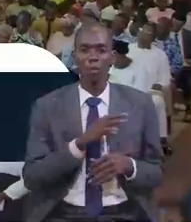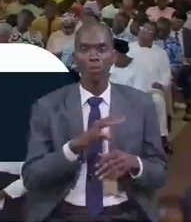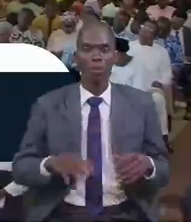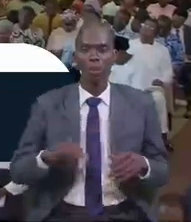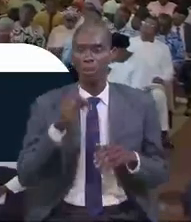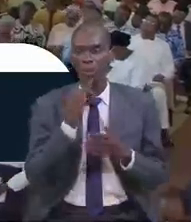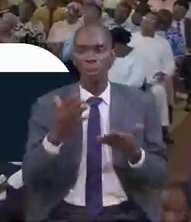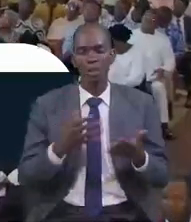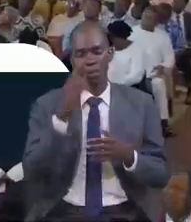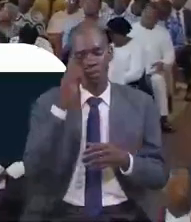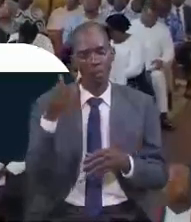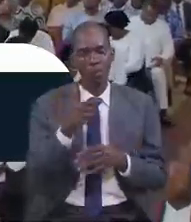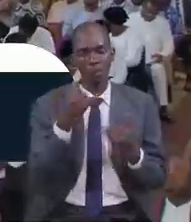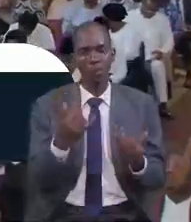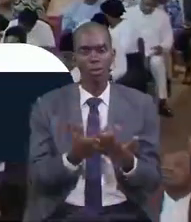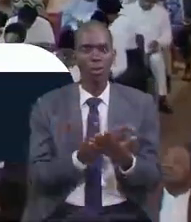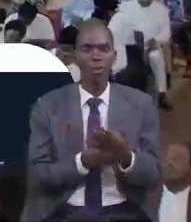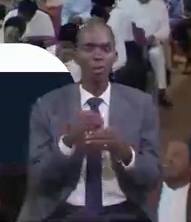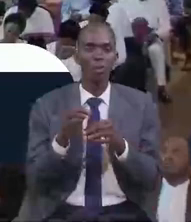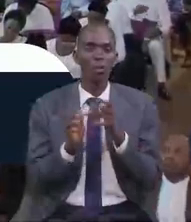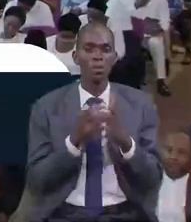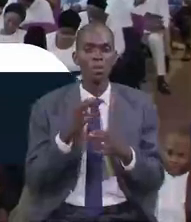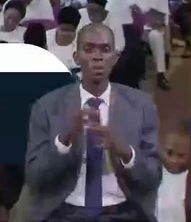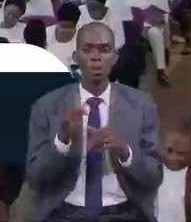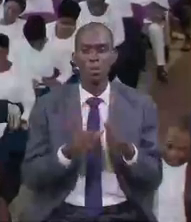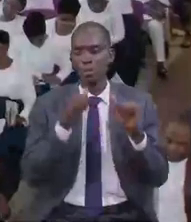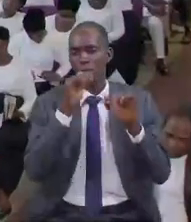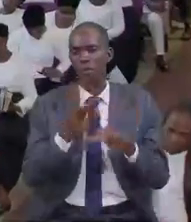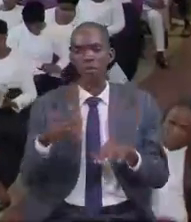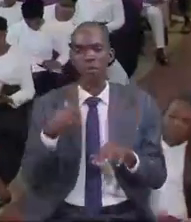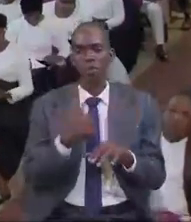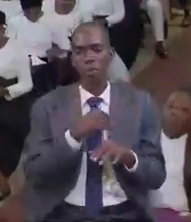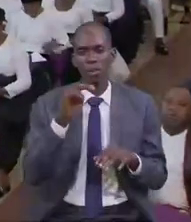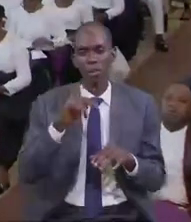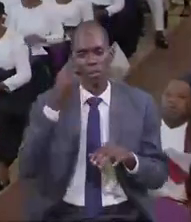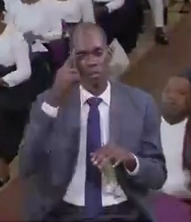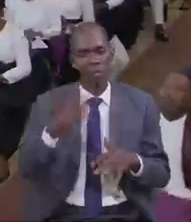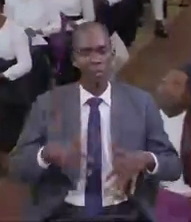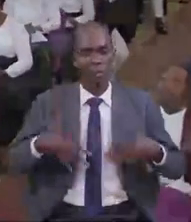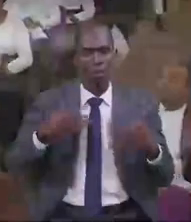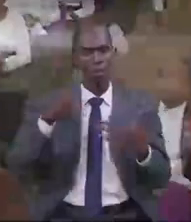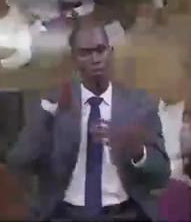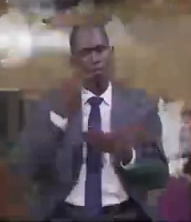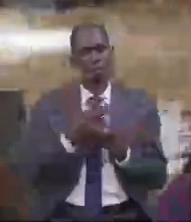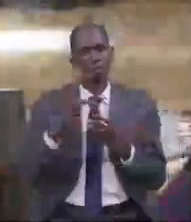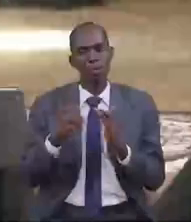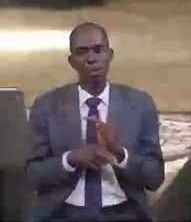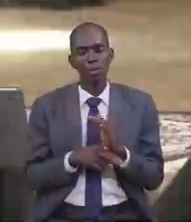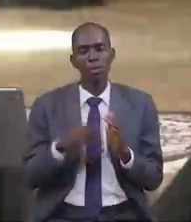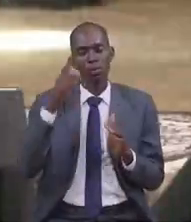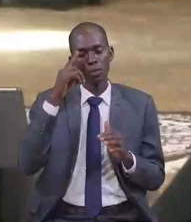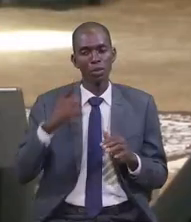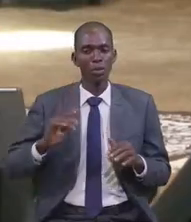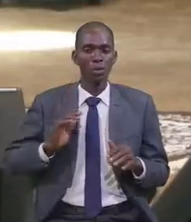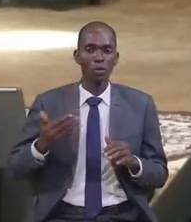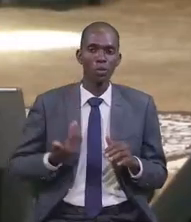les bénédictions dont nous avons besoin pour la vie, pour la piété, toutes les bénédictions dont on a besoin pour l'esprit, pour l'âme,